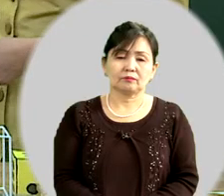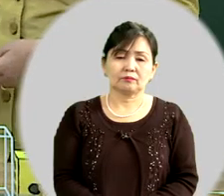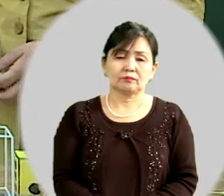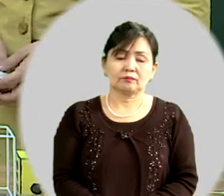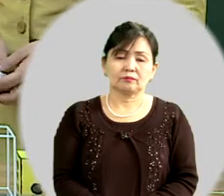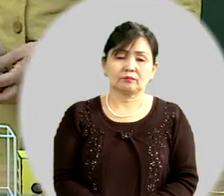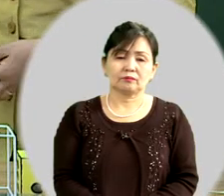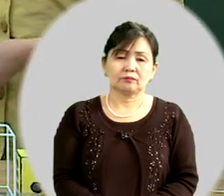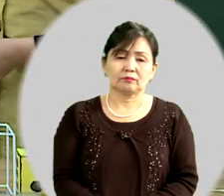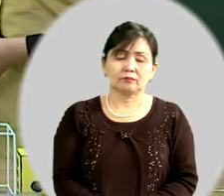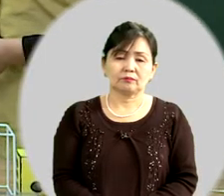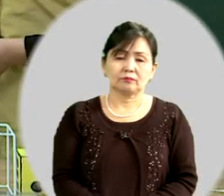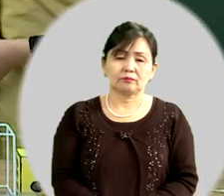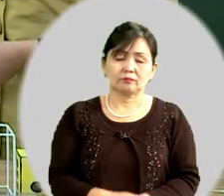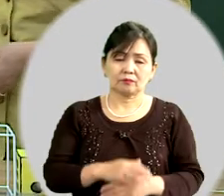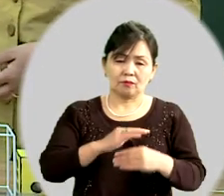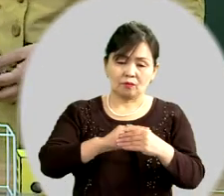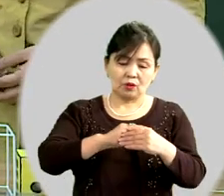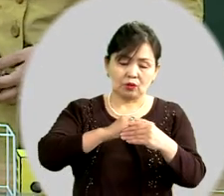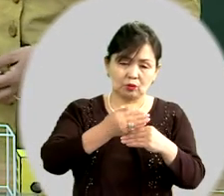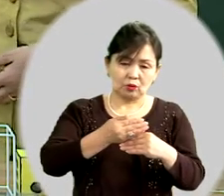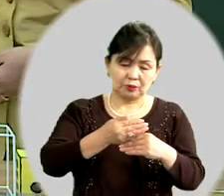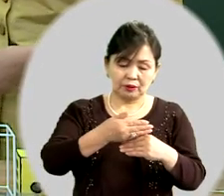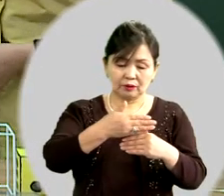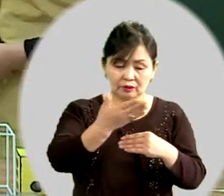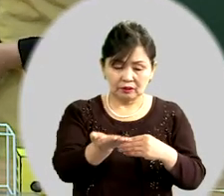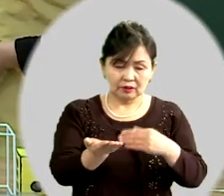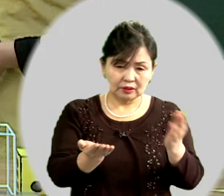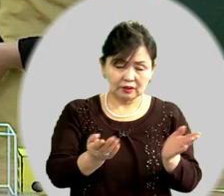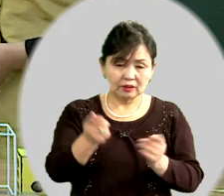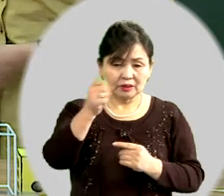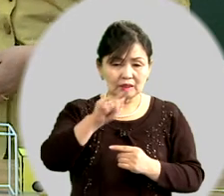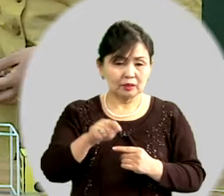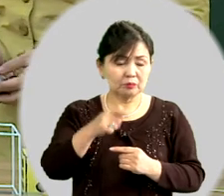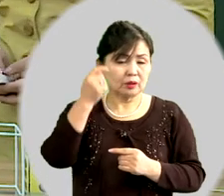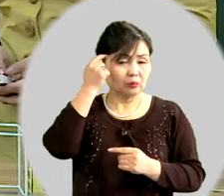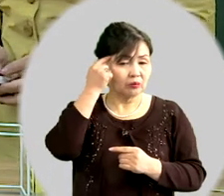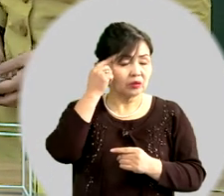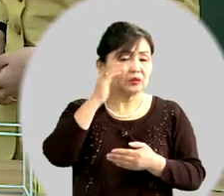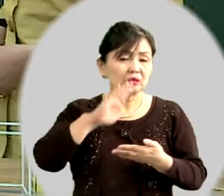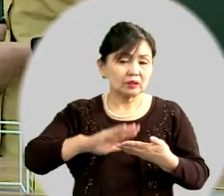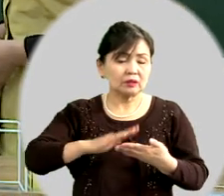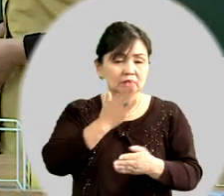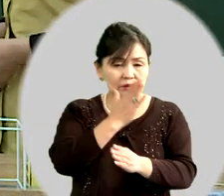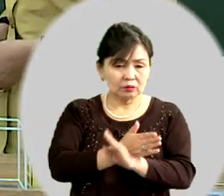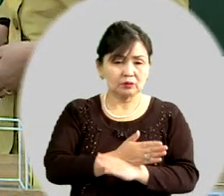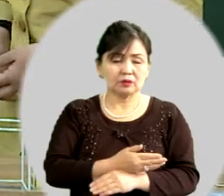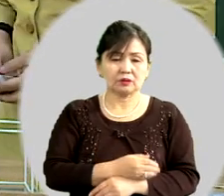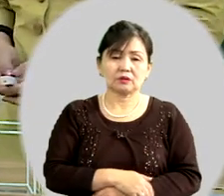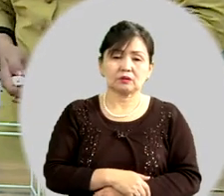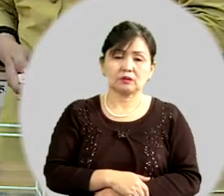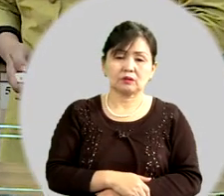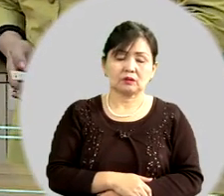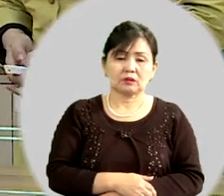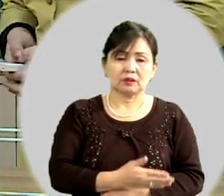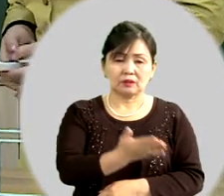За, одоо бүгдээрээ кубын дэлгэсийн талбайг яаж олдгийг мэдсэн учраас цээжээр тооцоолон бодоод хүснэгтийг нөхцгөө.